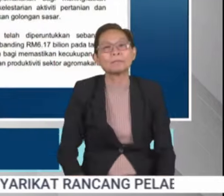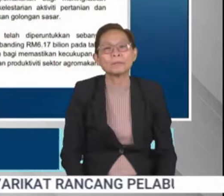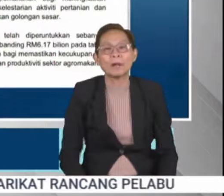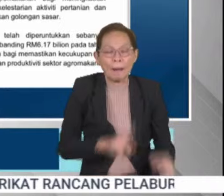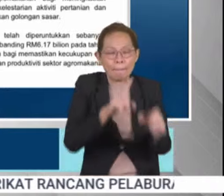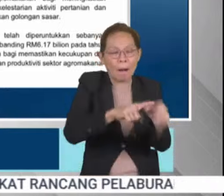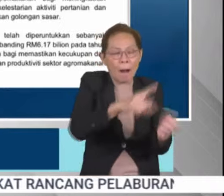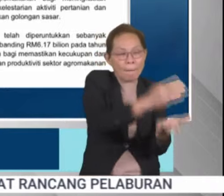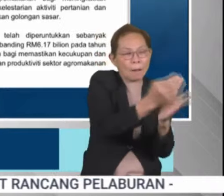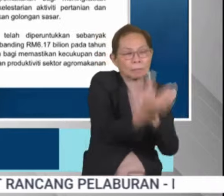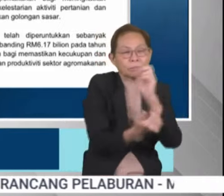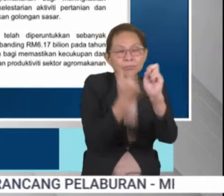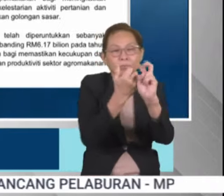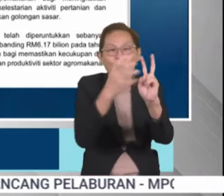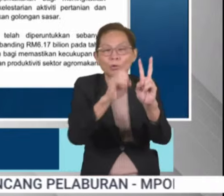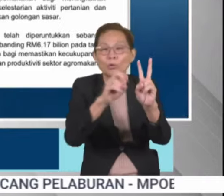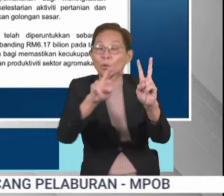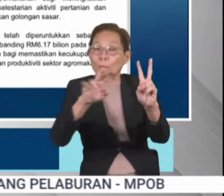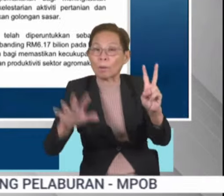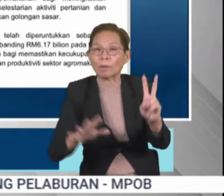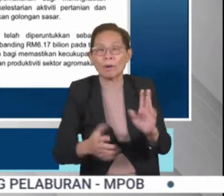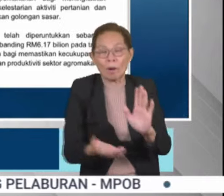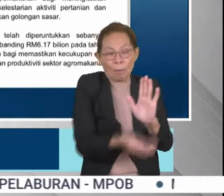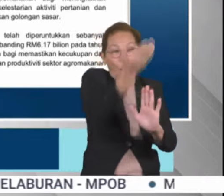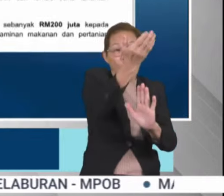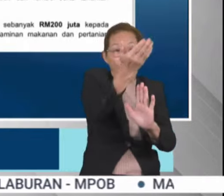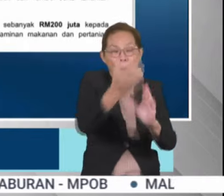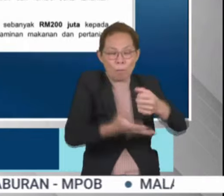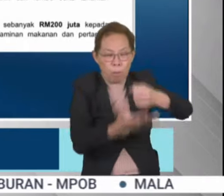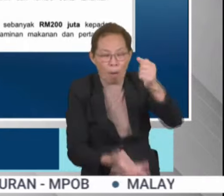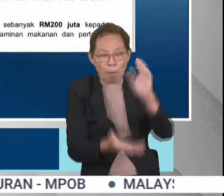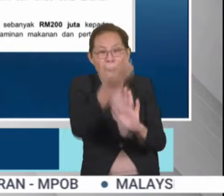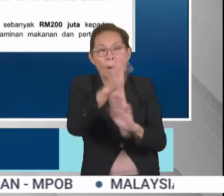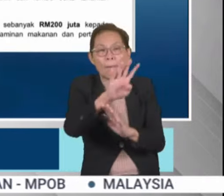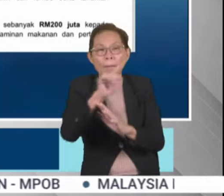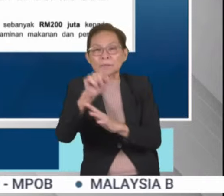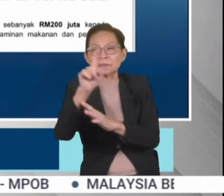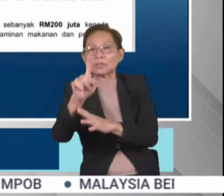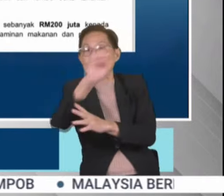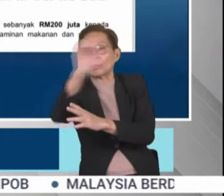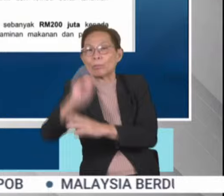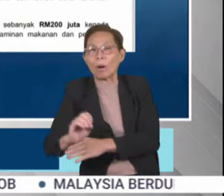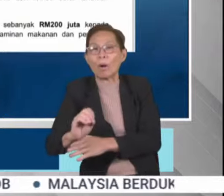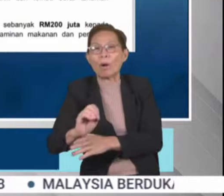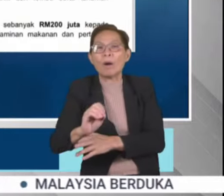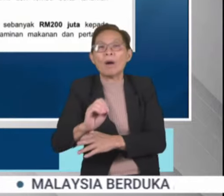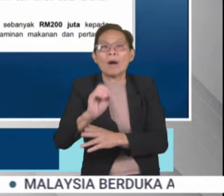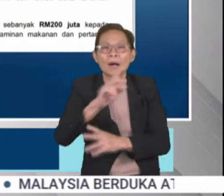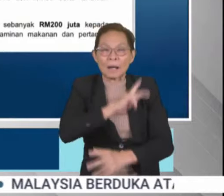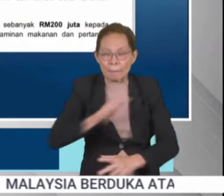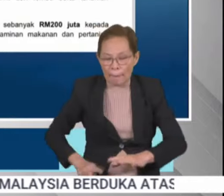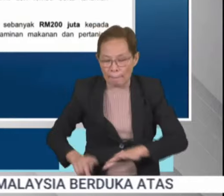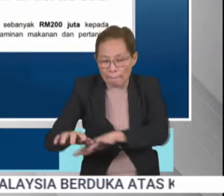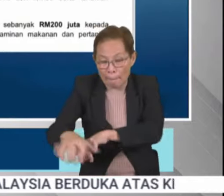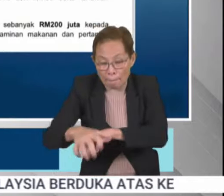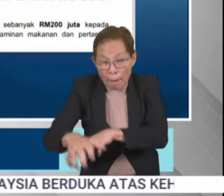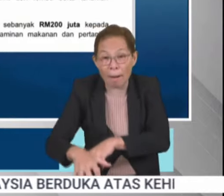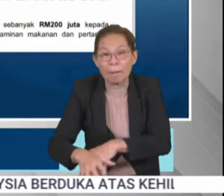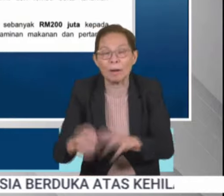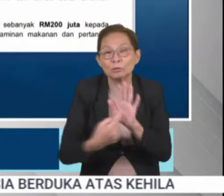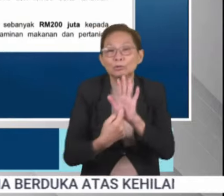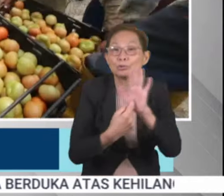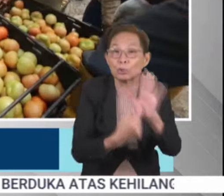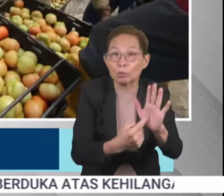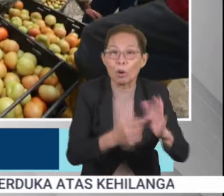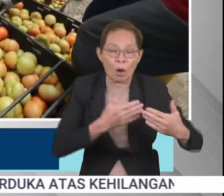Ini berkaitan belanjawan 2025. Peningkatan peruntukan 4.1% kepada Kementerian Pertanian dan Keterjaminan Makanan